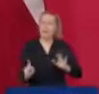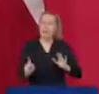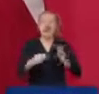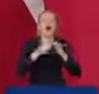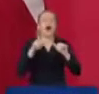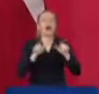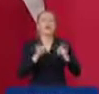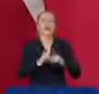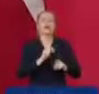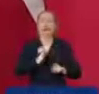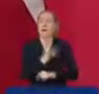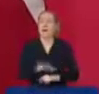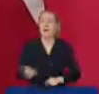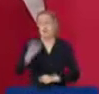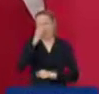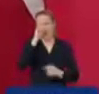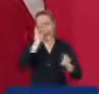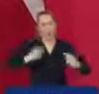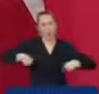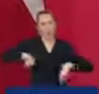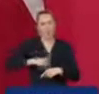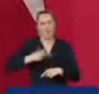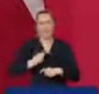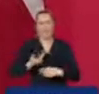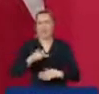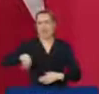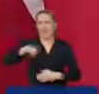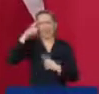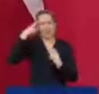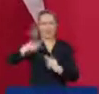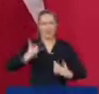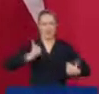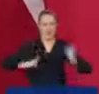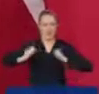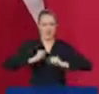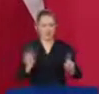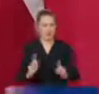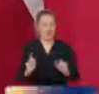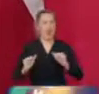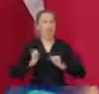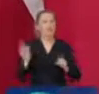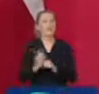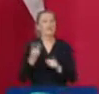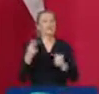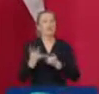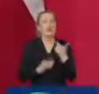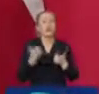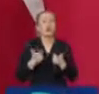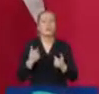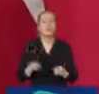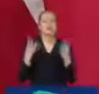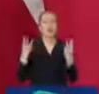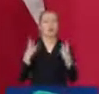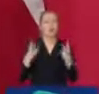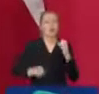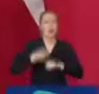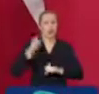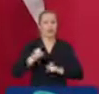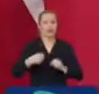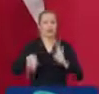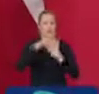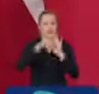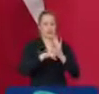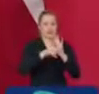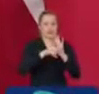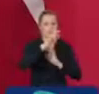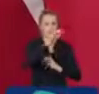niepokojenia naszych współobywateli i bez naruszania ważnej zasady, zasady pacta sunt servanda.